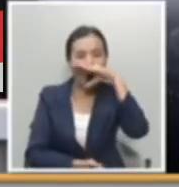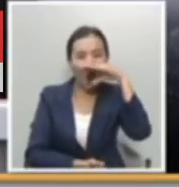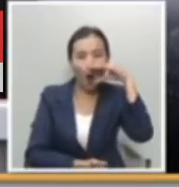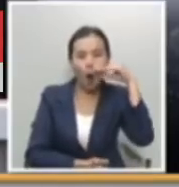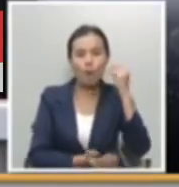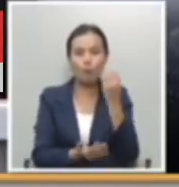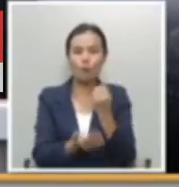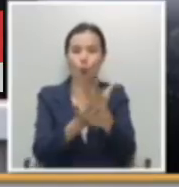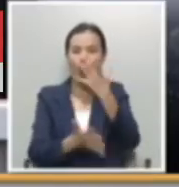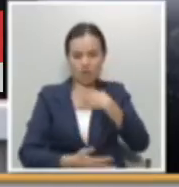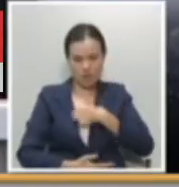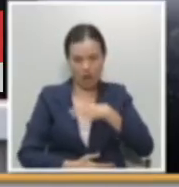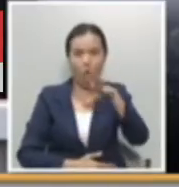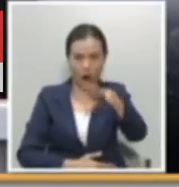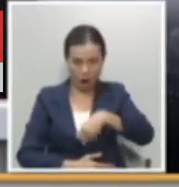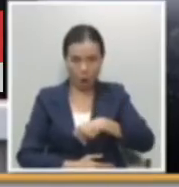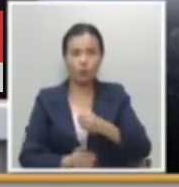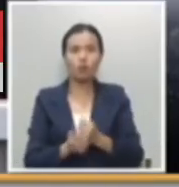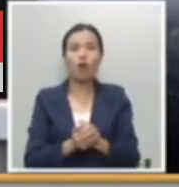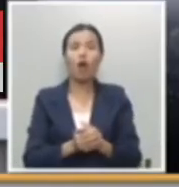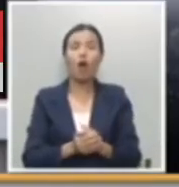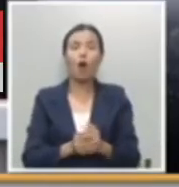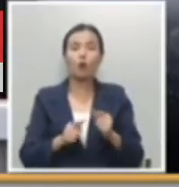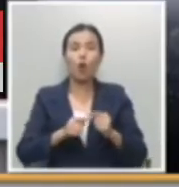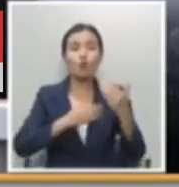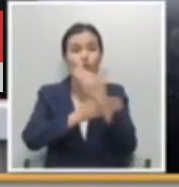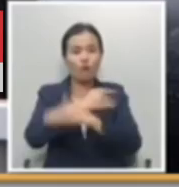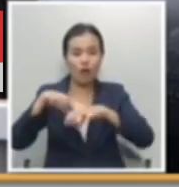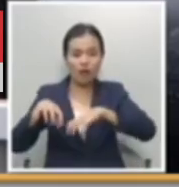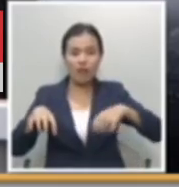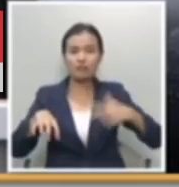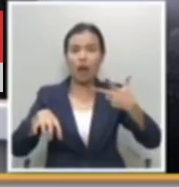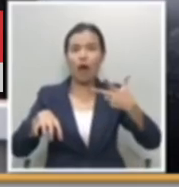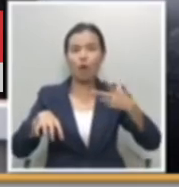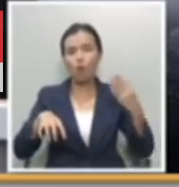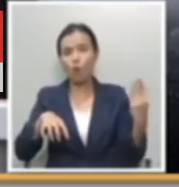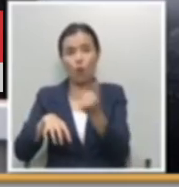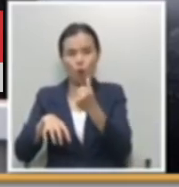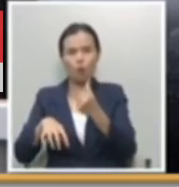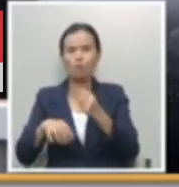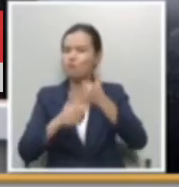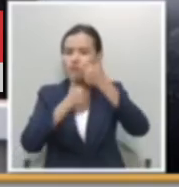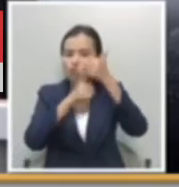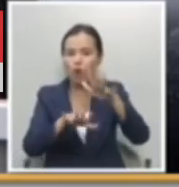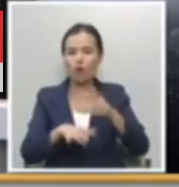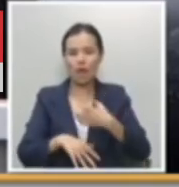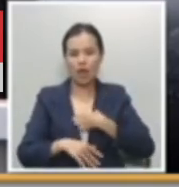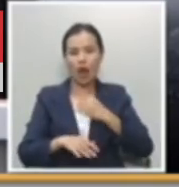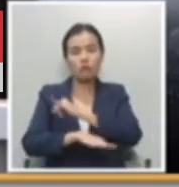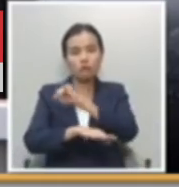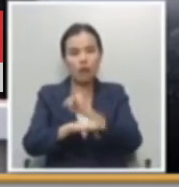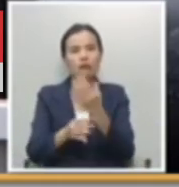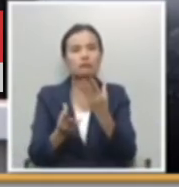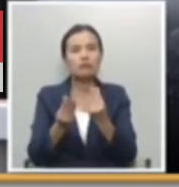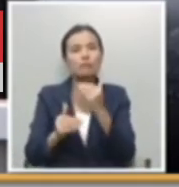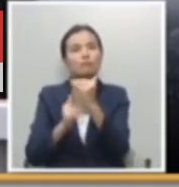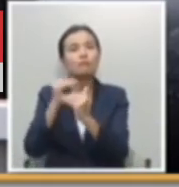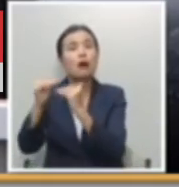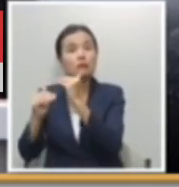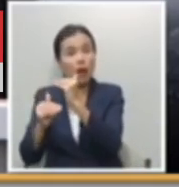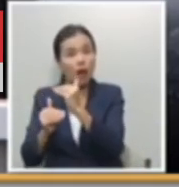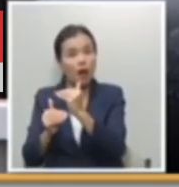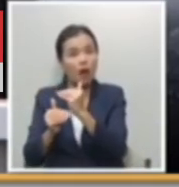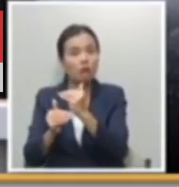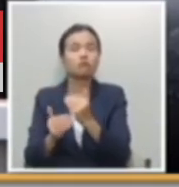อยากได้ไอ้รถไฟความเร็วสูง3สถานีเขาไม่สนหรอกเขาสนเรื่องพัฒนาที่ดินยิ่งกว่านั้นอะไรเกิดขึ้นรู้ไ